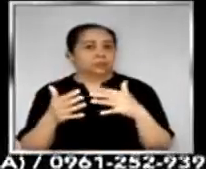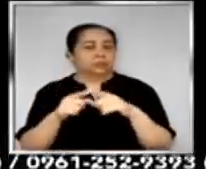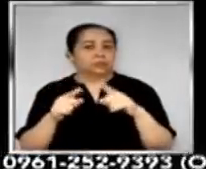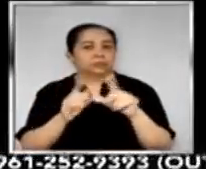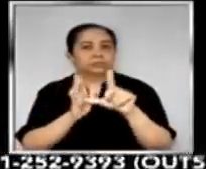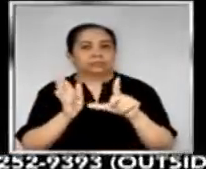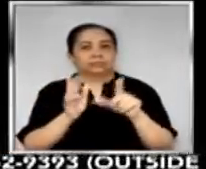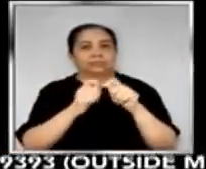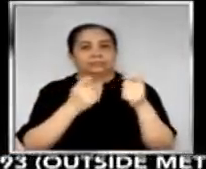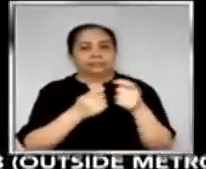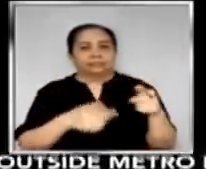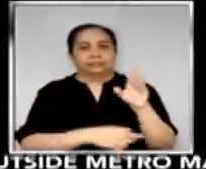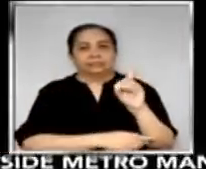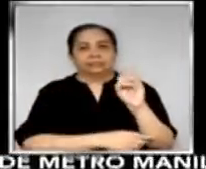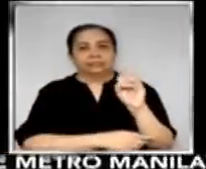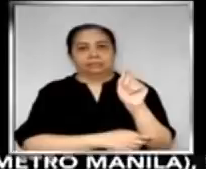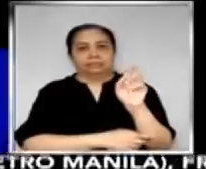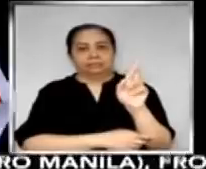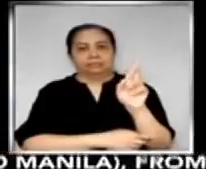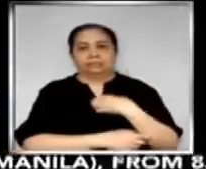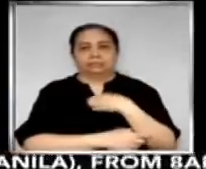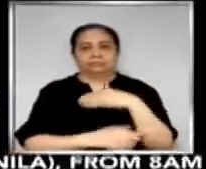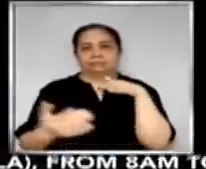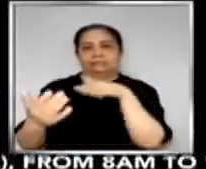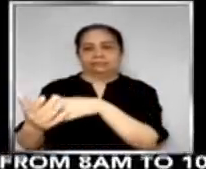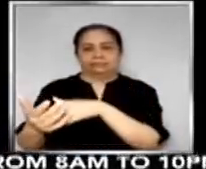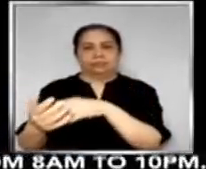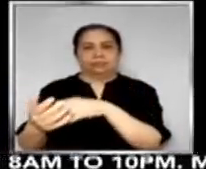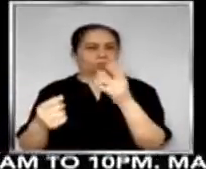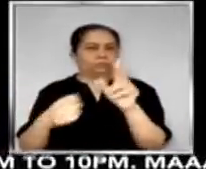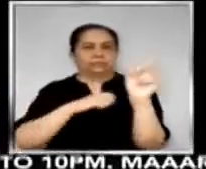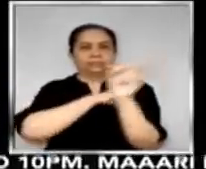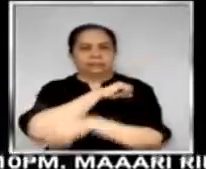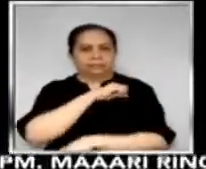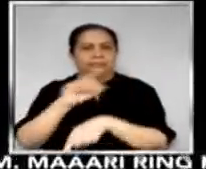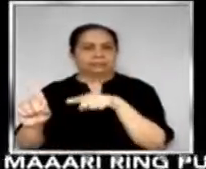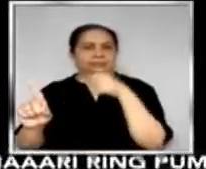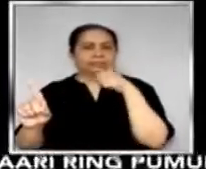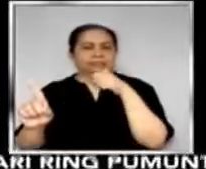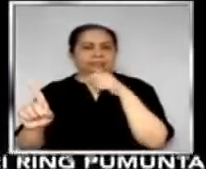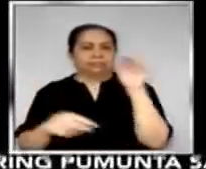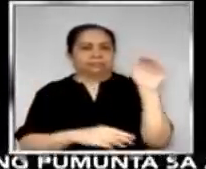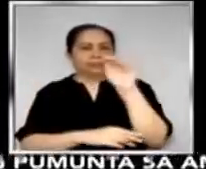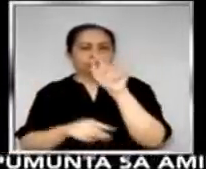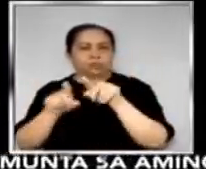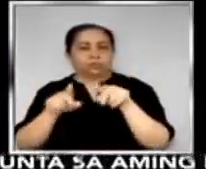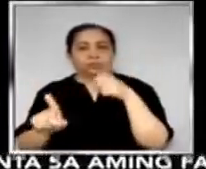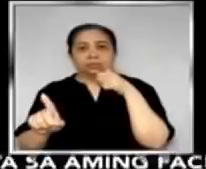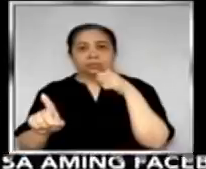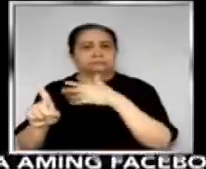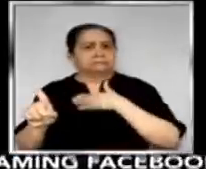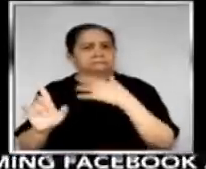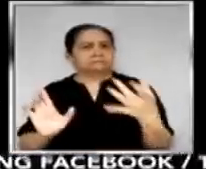Department of Transportation ang reklamong ihahain o multang ipapataw sa babae. Nananawagan din ito sa babae na makipag-ugnayan